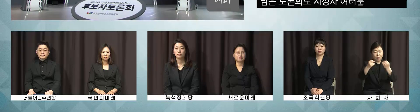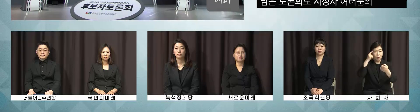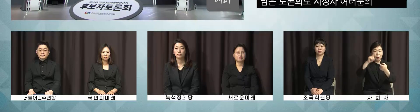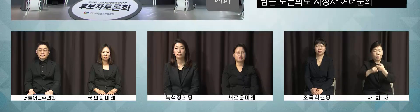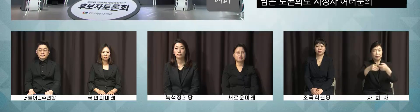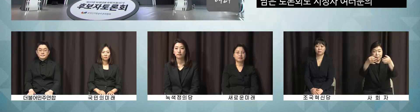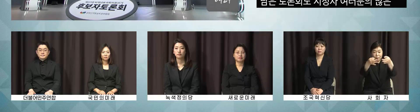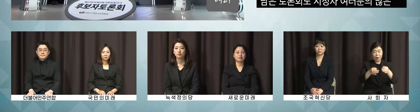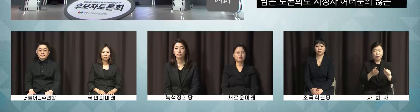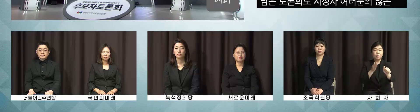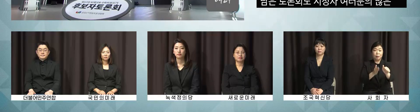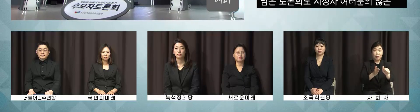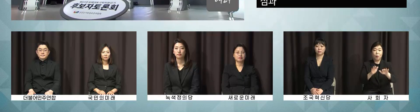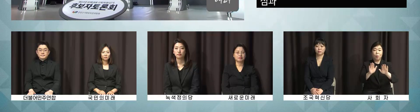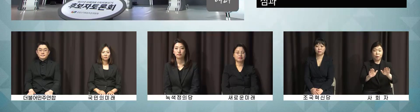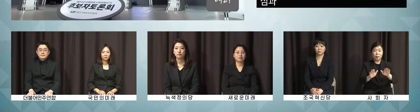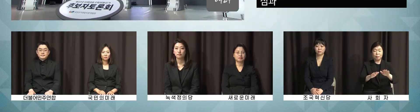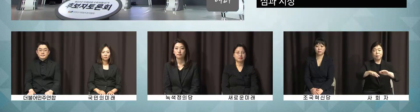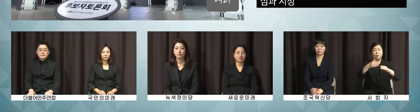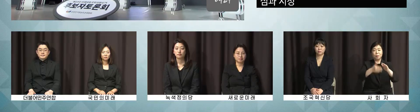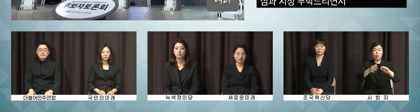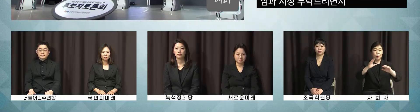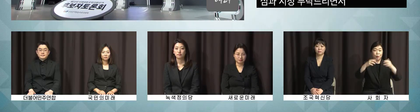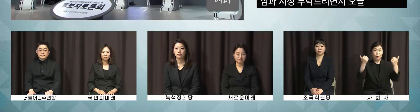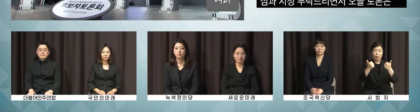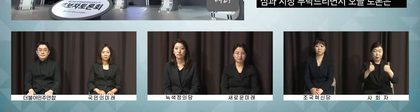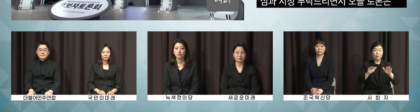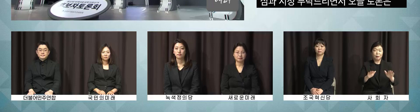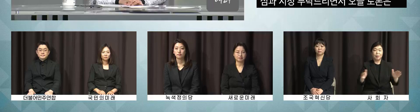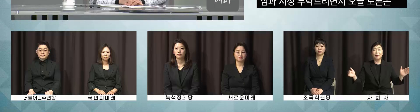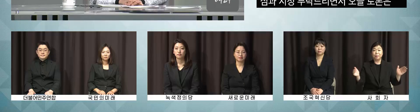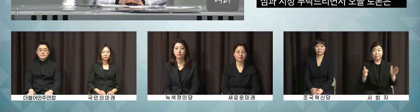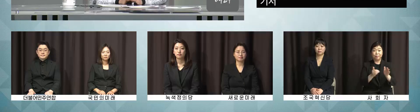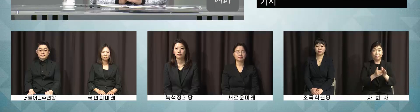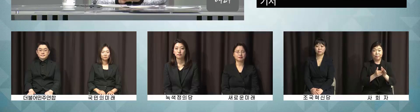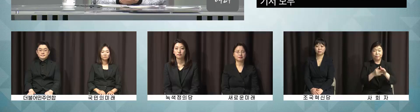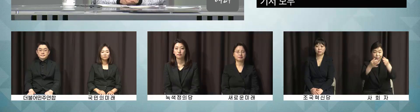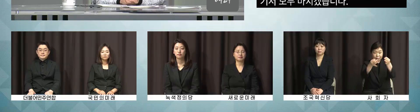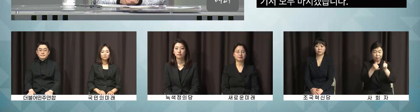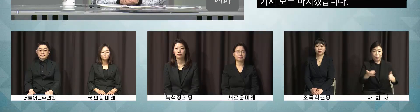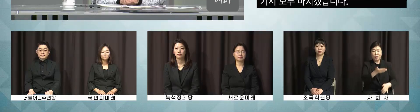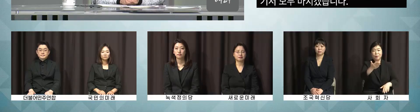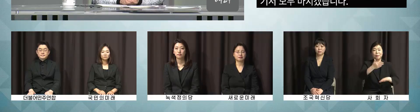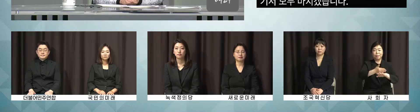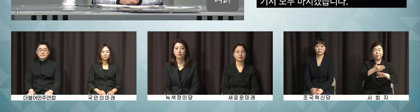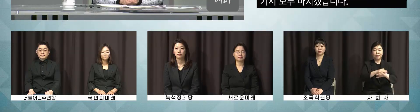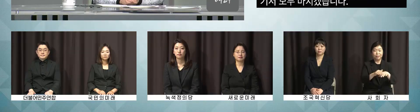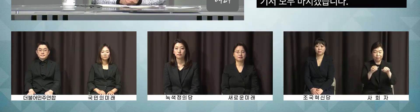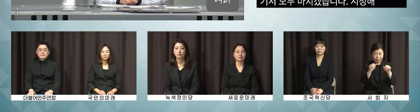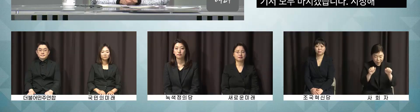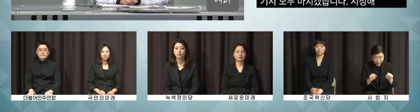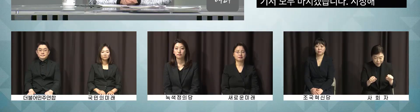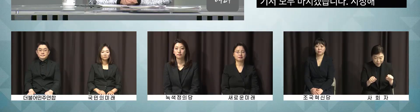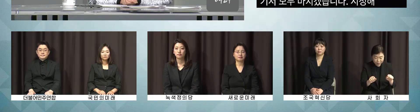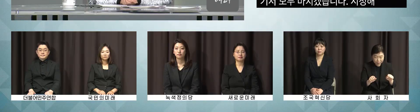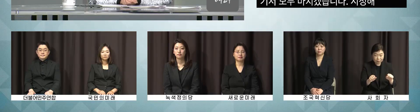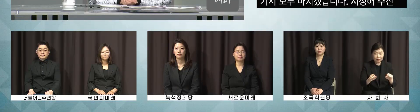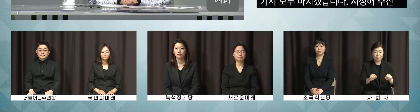관심과 시청 부탁드리면서 오늘 토론은 여기서 모두 마치겠습니다. 시청해주신 여러분 고맙습니다.